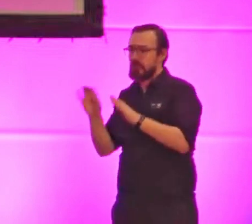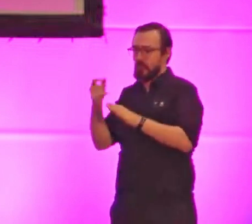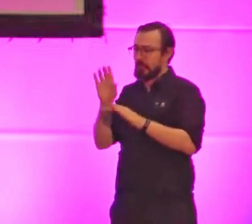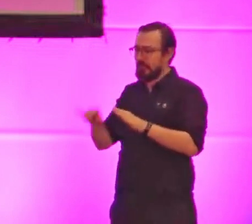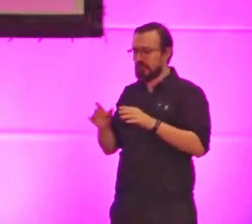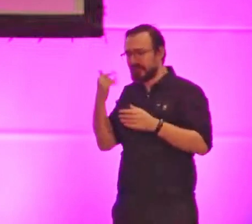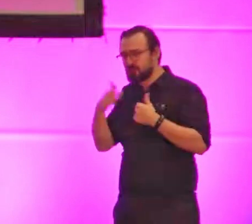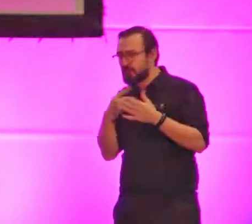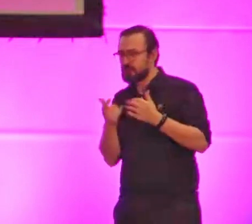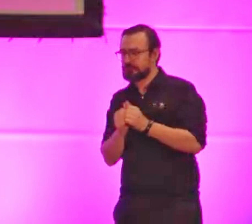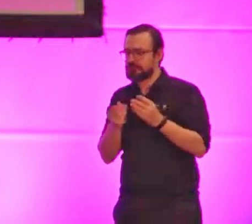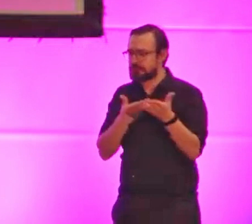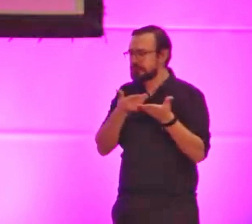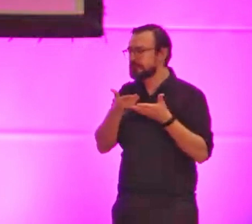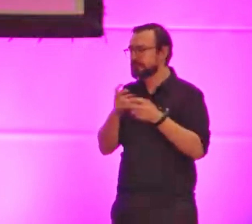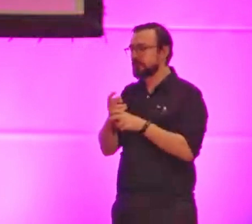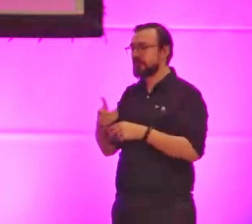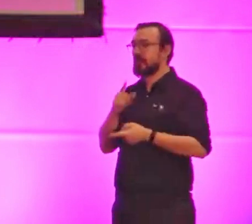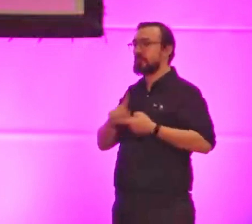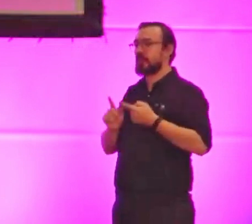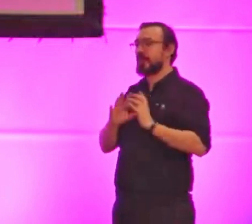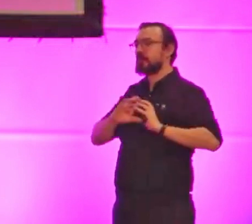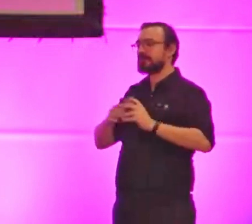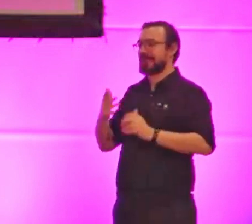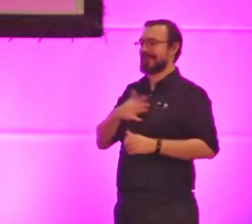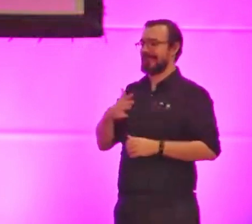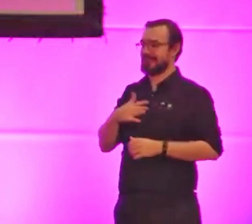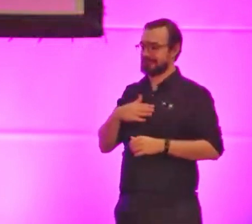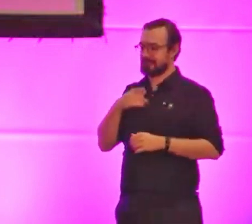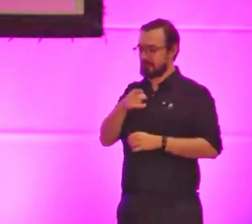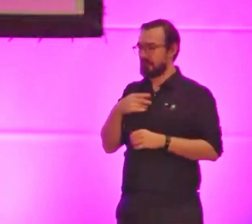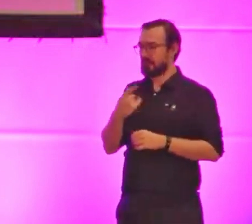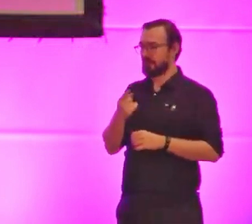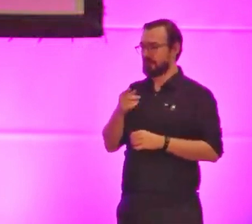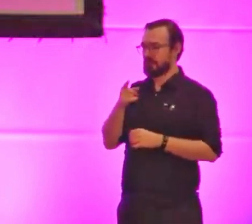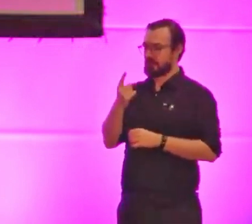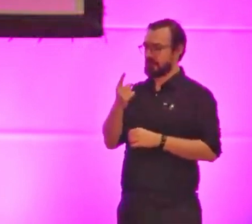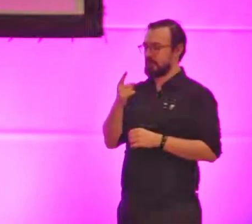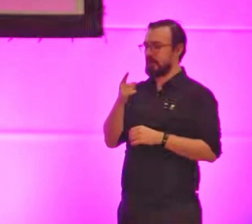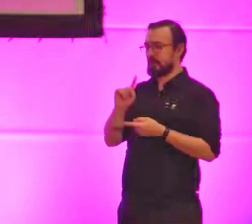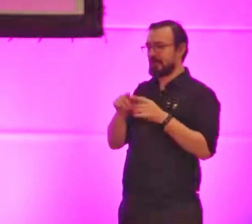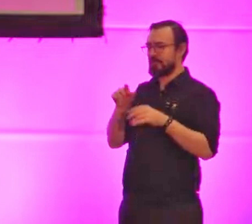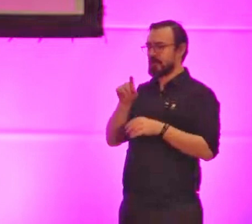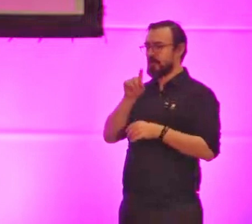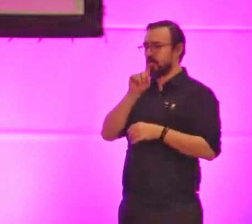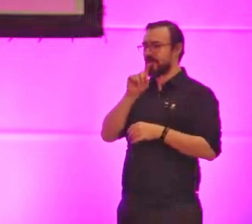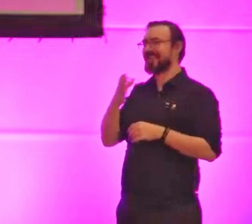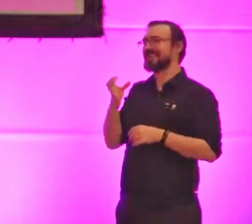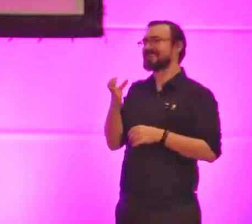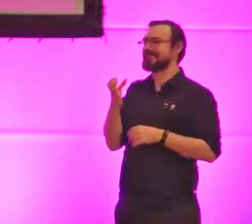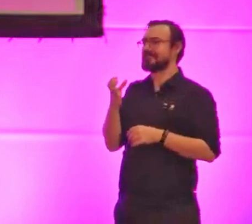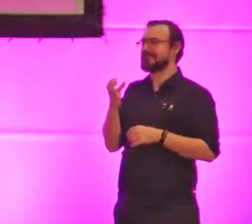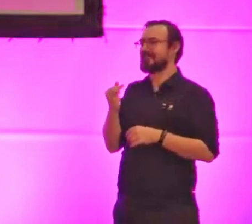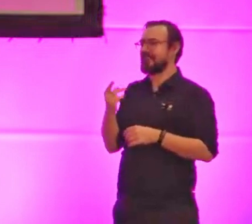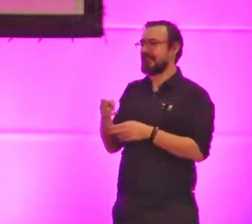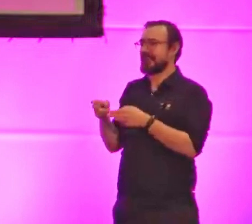Stoppa oljan. Och vi började med ett process i Kanada, talisman som då attackerade, som blev åtal eller